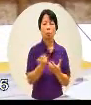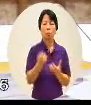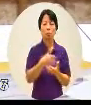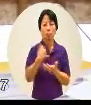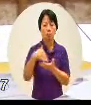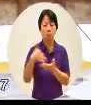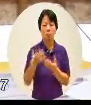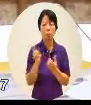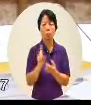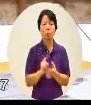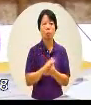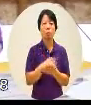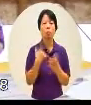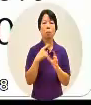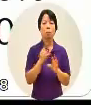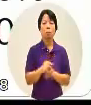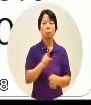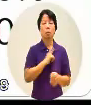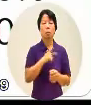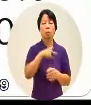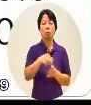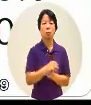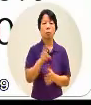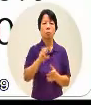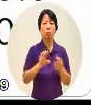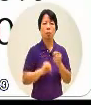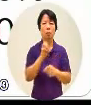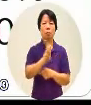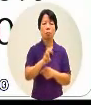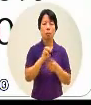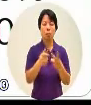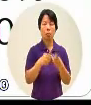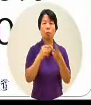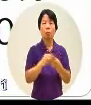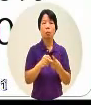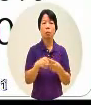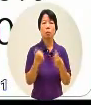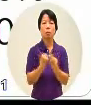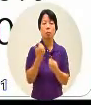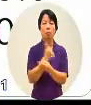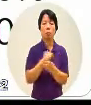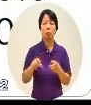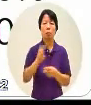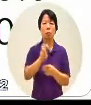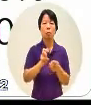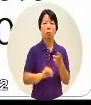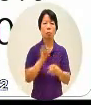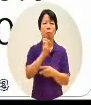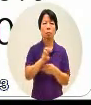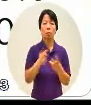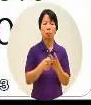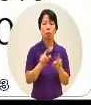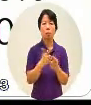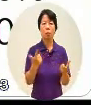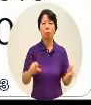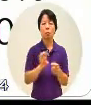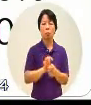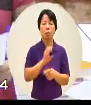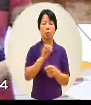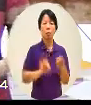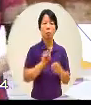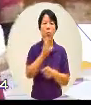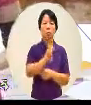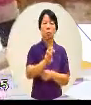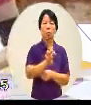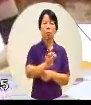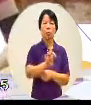志愿序 30%， 会考 30%， 多元发展 40%。 来，志愿序哦，咱高